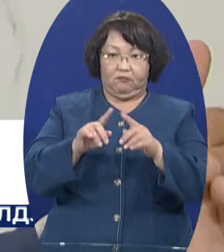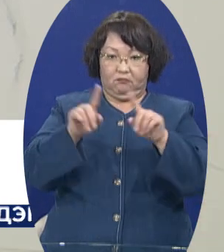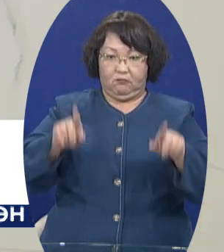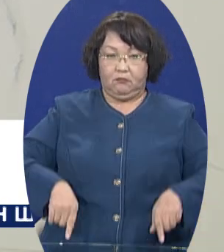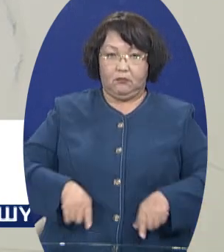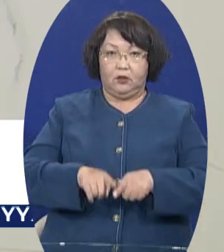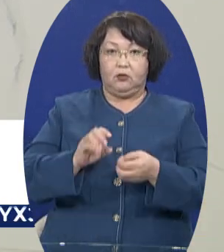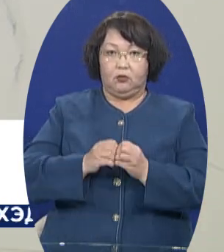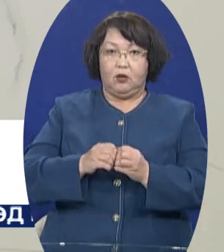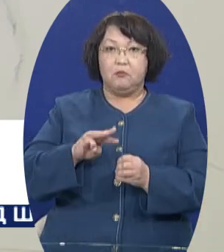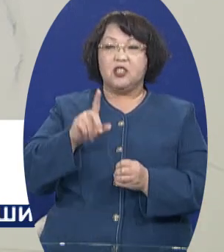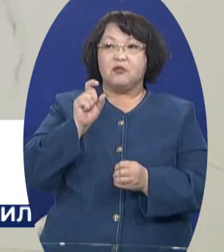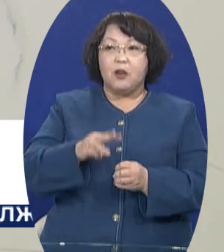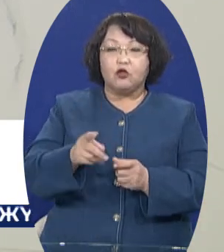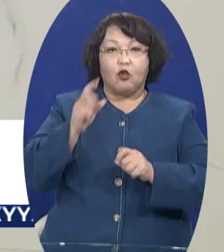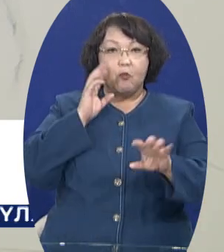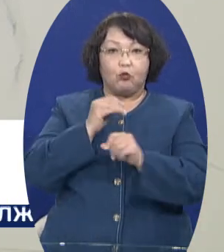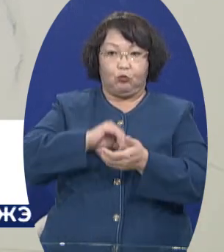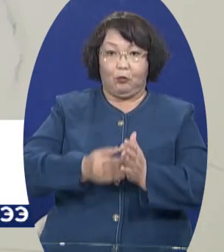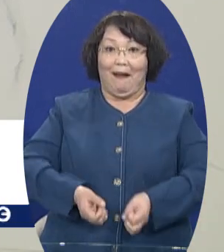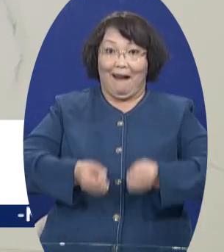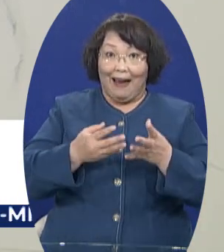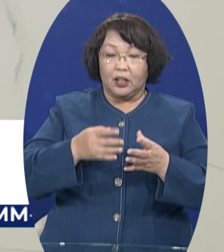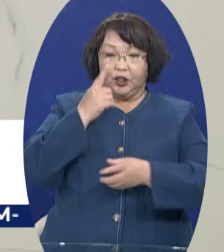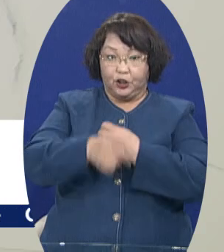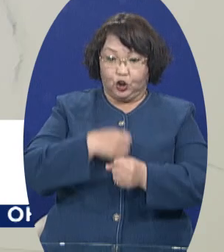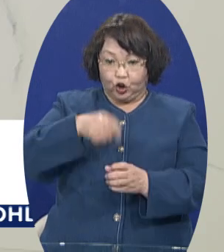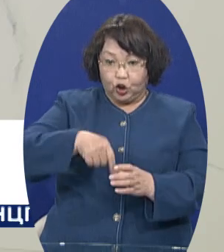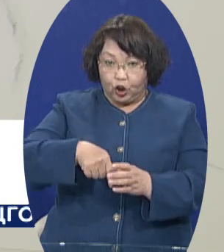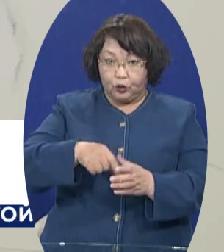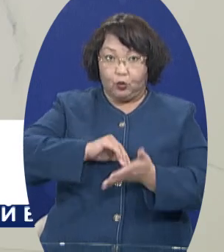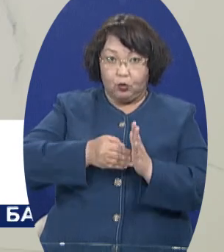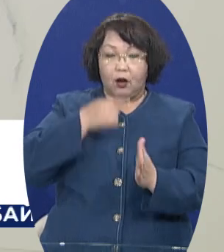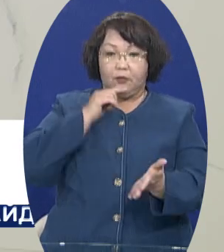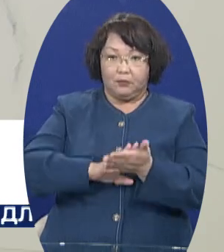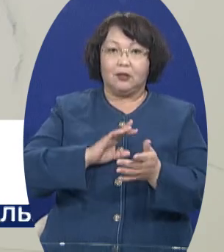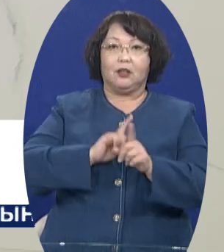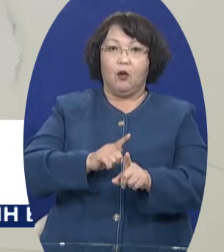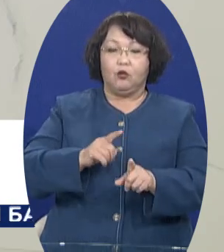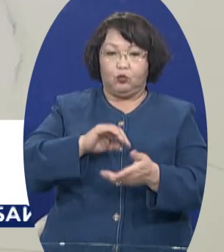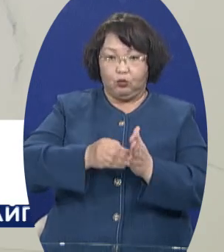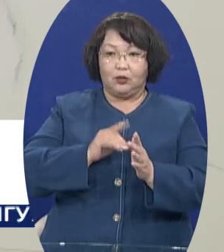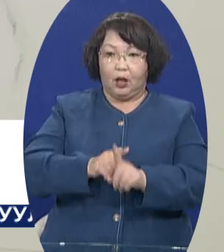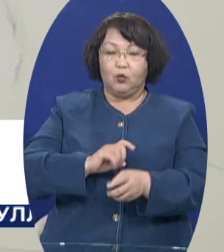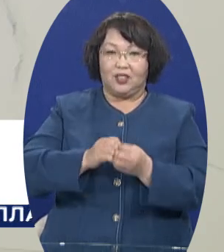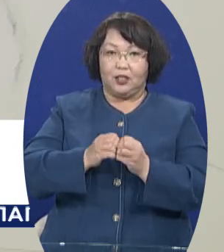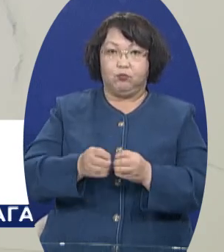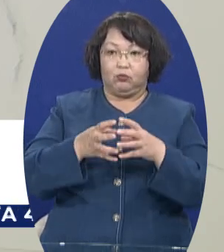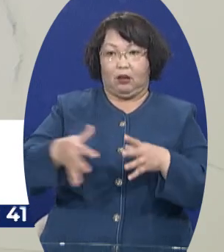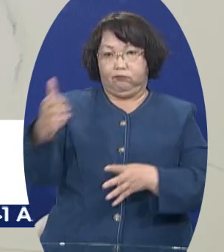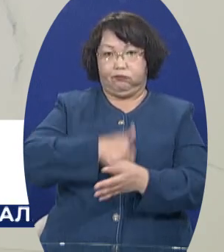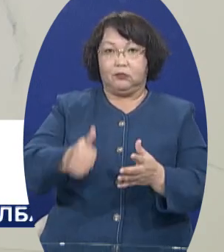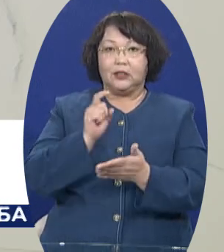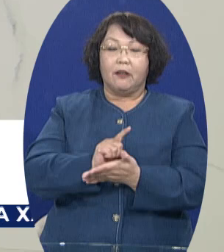жилийн менежментийн төлөв гаргасан бол тухайн жилийнхээ ажлыг тухайн жилд нь төлөвлөөд яг хэрэгжүүлээд хэрэгжилтийг хангаад явах зайлшгүй шаардлагатай болж ирж